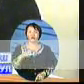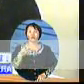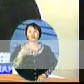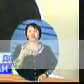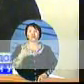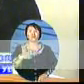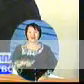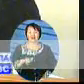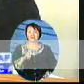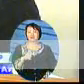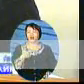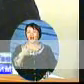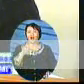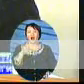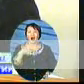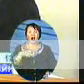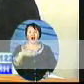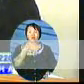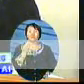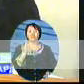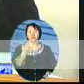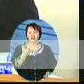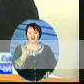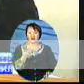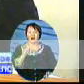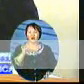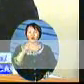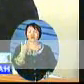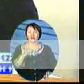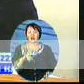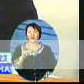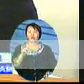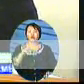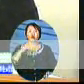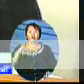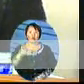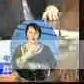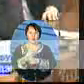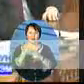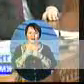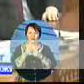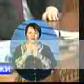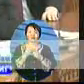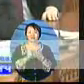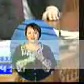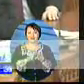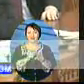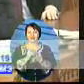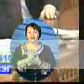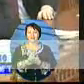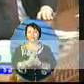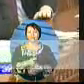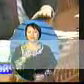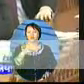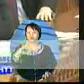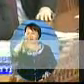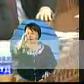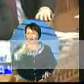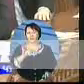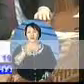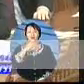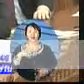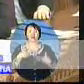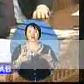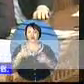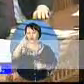байгаа маш хатуу хуулийн хяналт шаардлагатай байгаа юм асуудал юм аа. За эрүүл мэндийн яамныхны